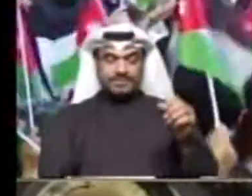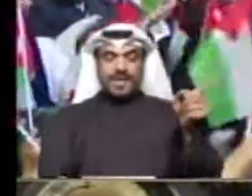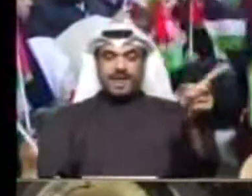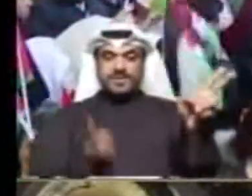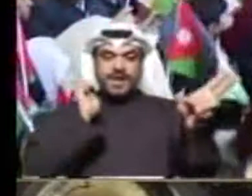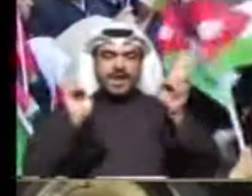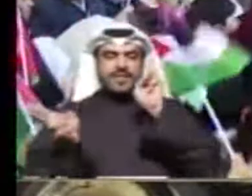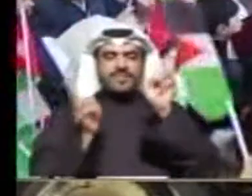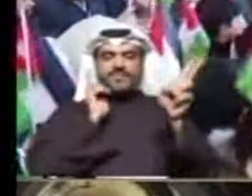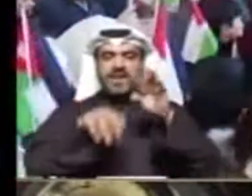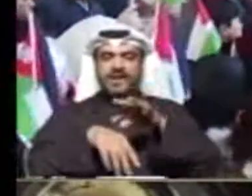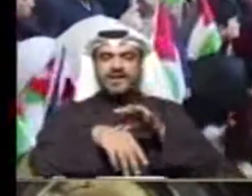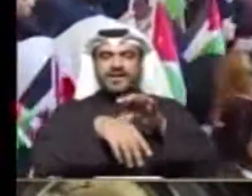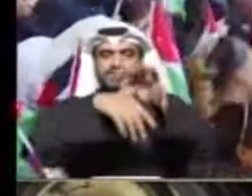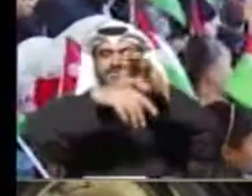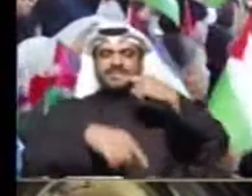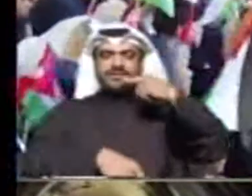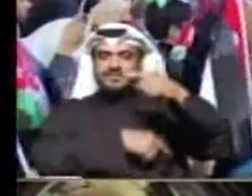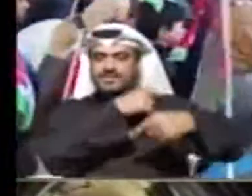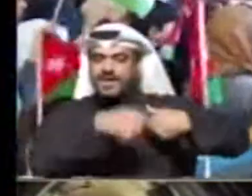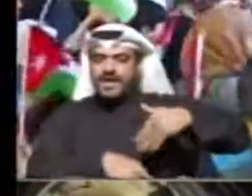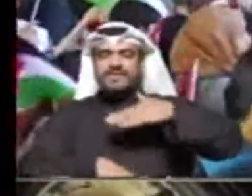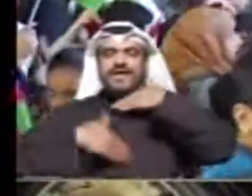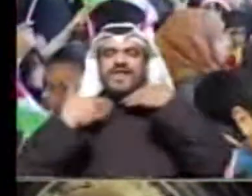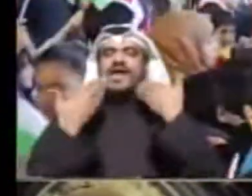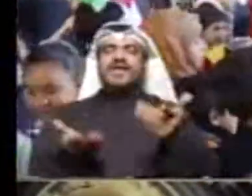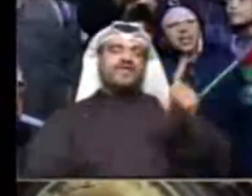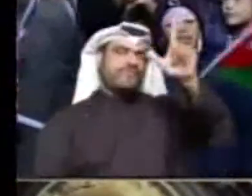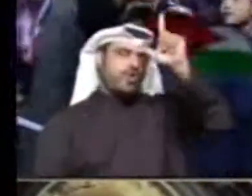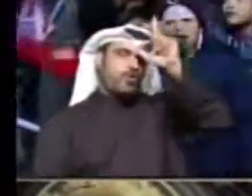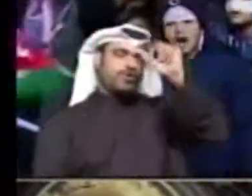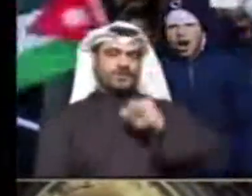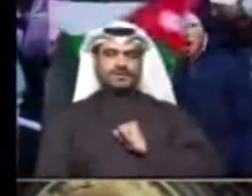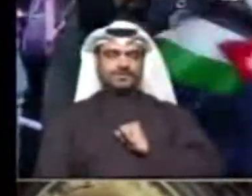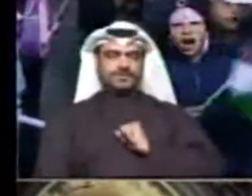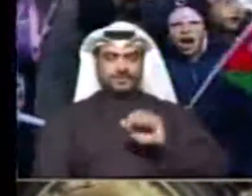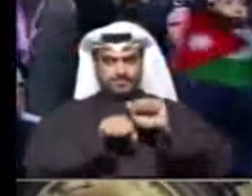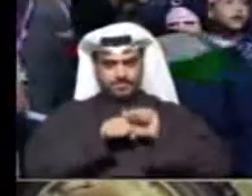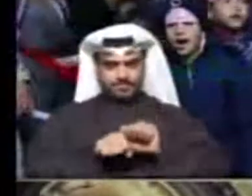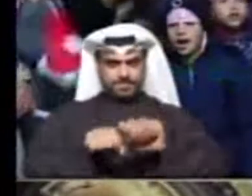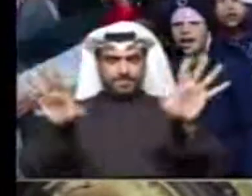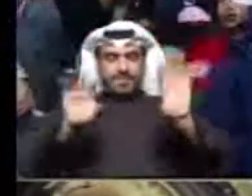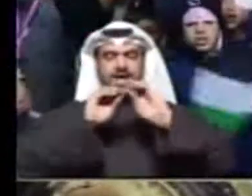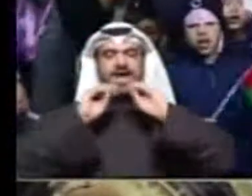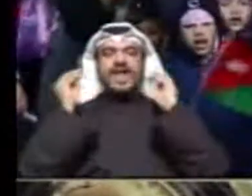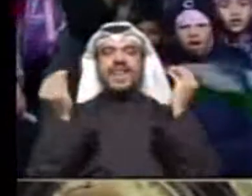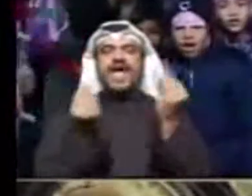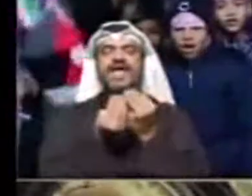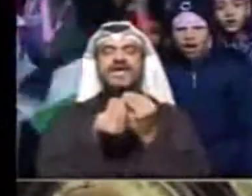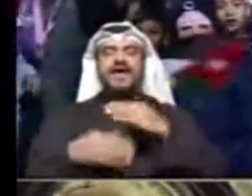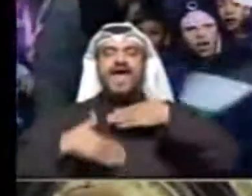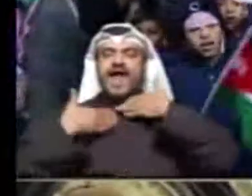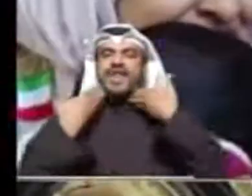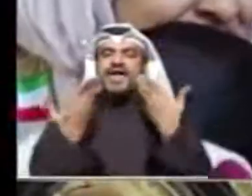احتفالية إنسانية لافتة اعتاد عليها المجتمع الخيري في الأردن. أطلقت الهيئة الخيرية الإسلامية العالمية من دولة الكويت